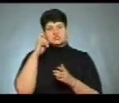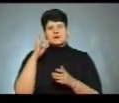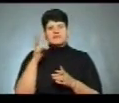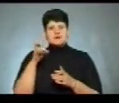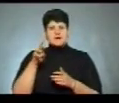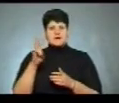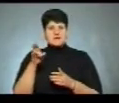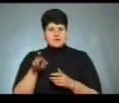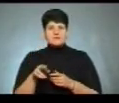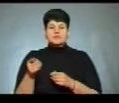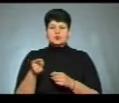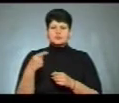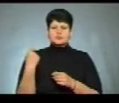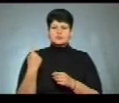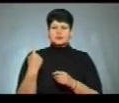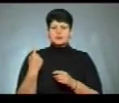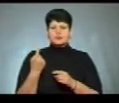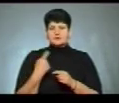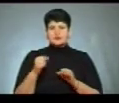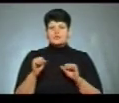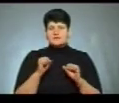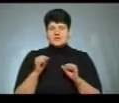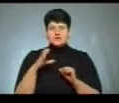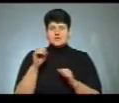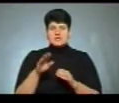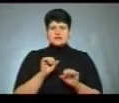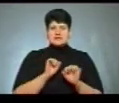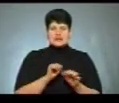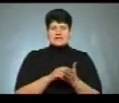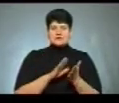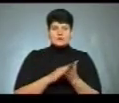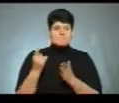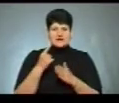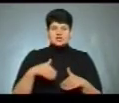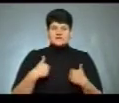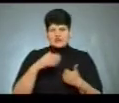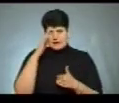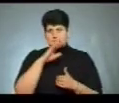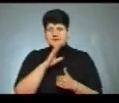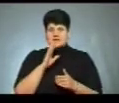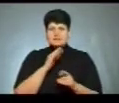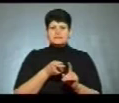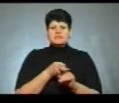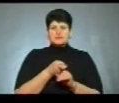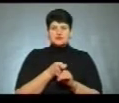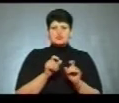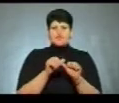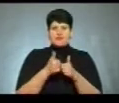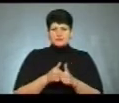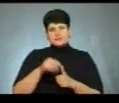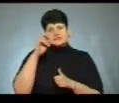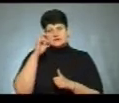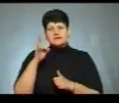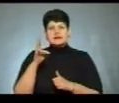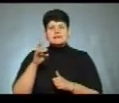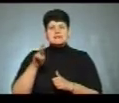На Тернопільщині в управліннях соціального захисту населення реєструють перші звернення батьків з приводу оформлення муніципальних нянь.